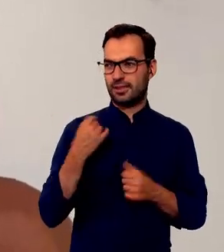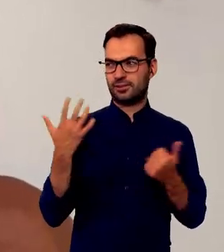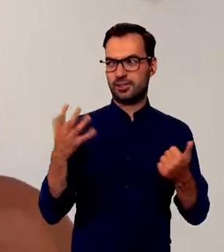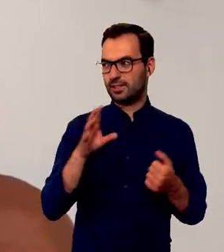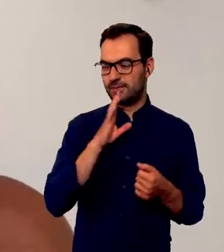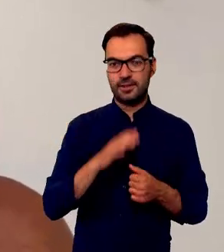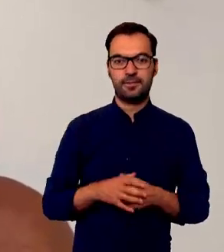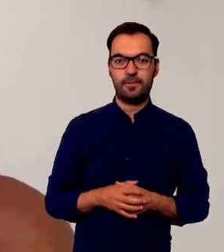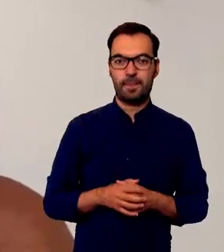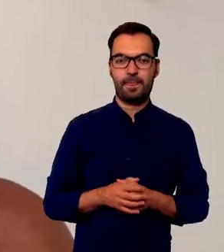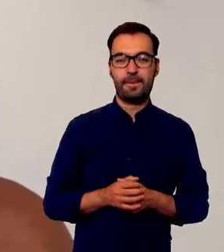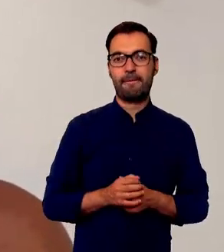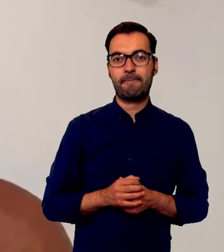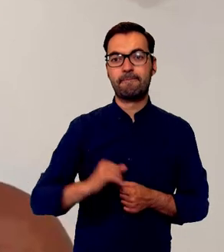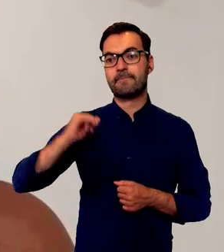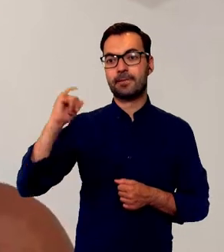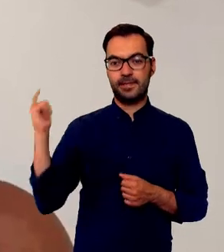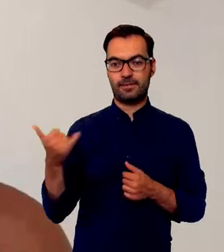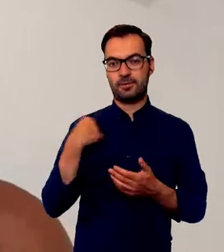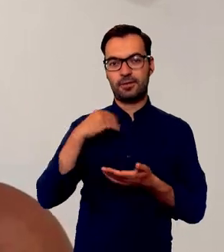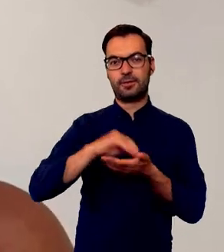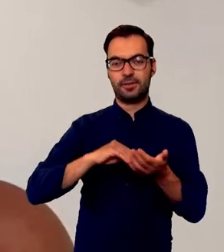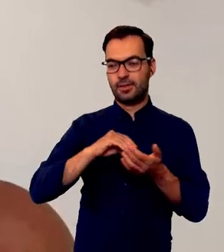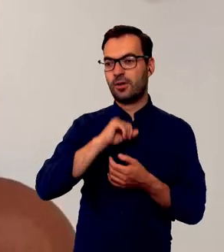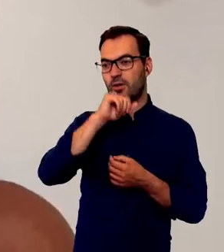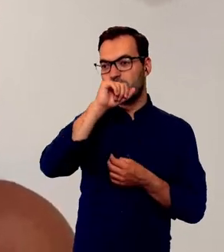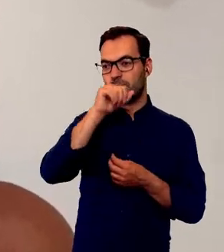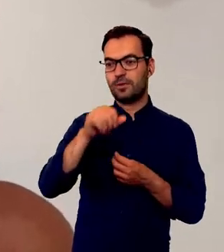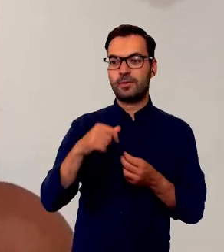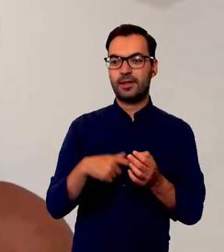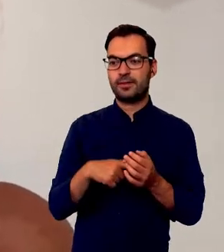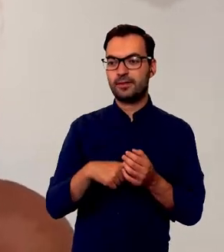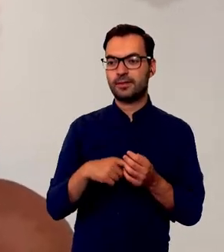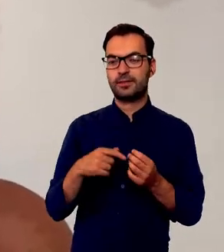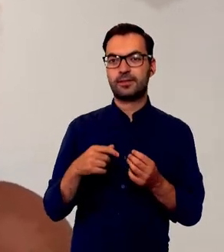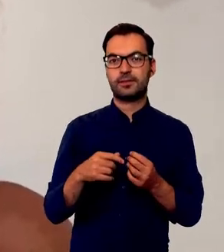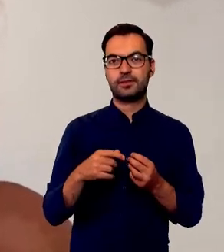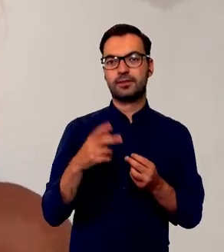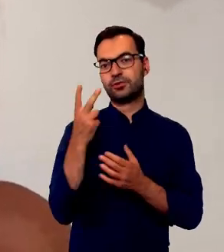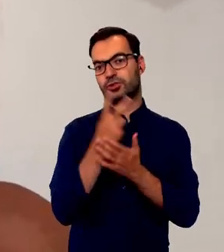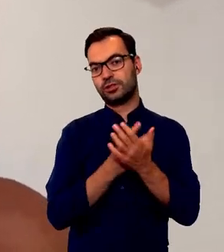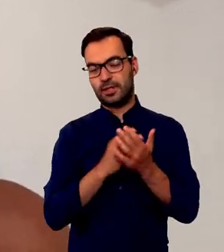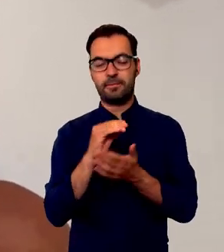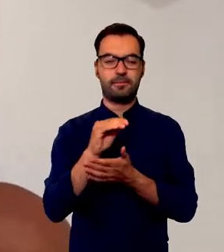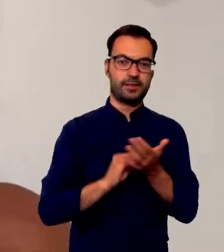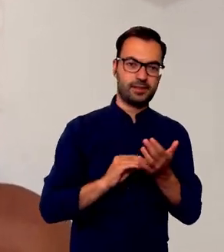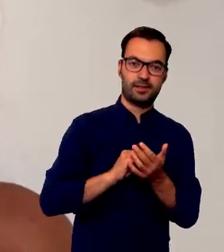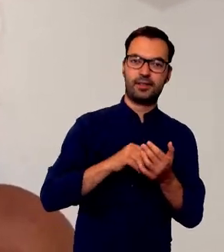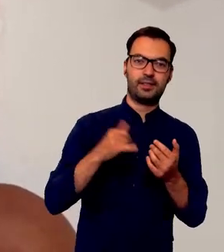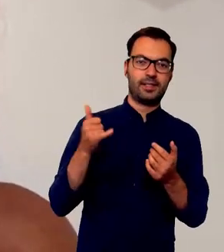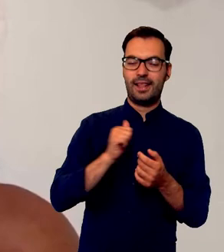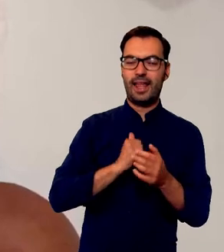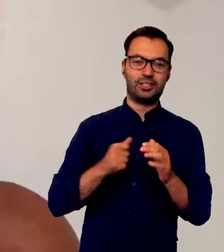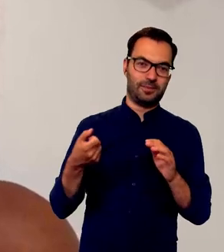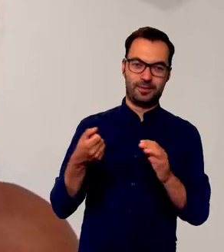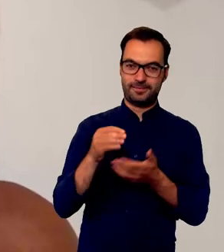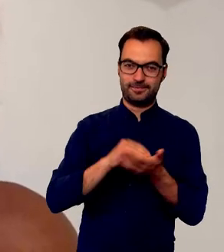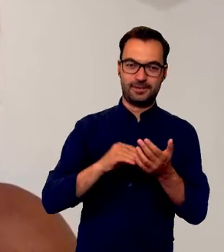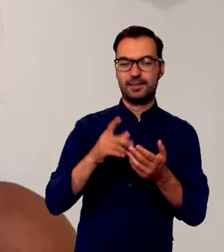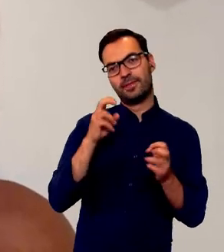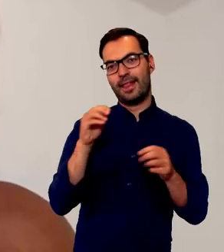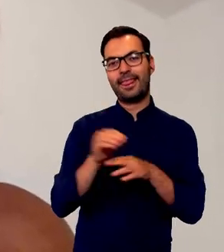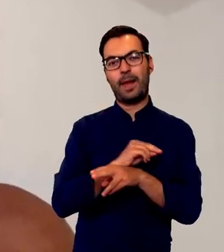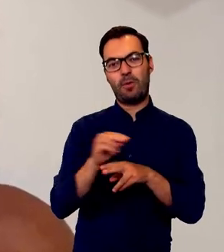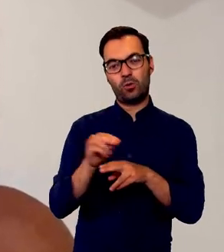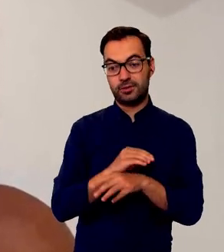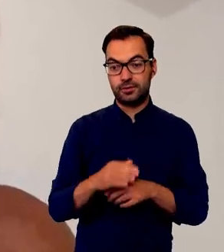6 lat. Zawsze pisałam, kochałam czytać, kochałam pisać, robiłam to do szuflady, robiłam to